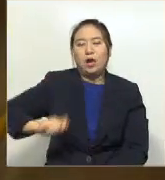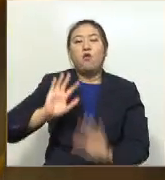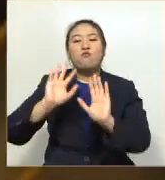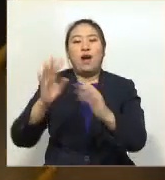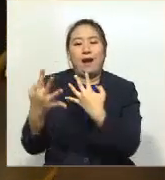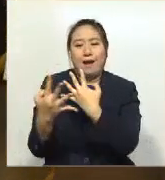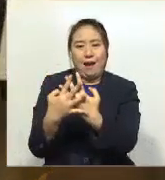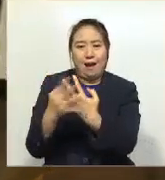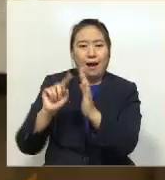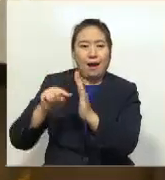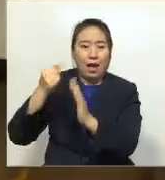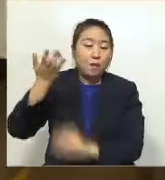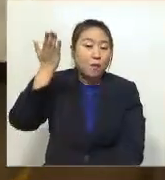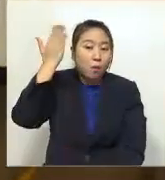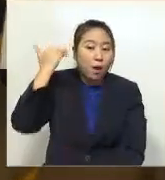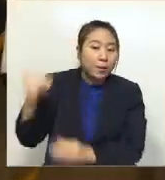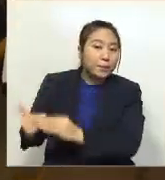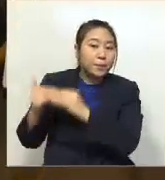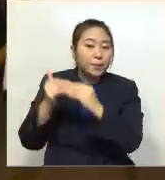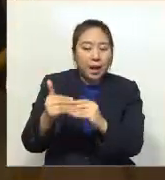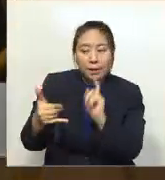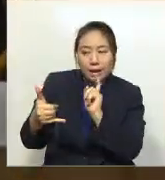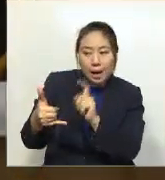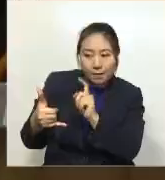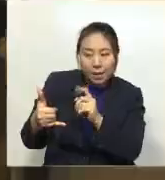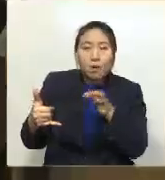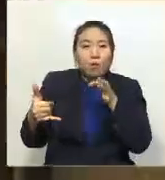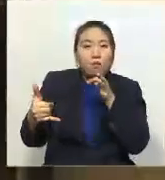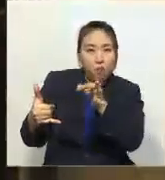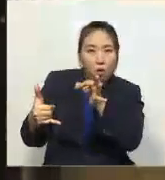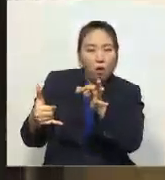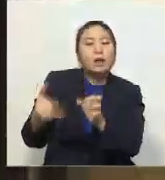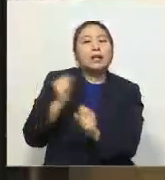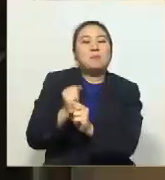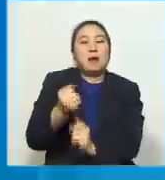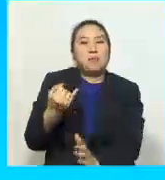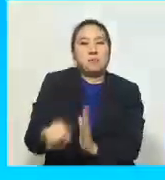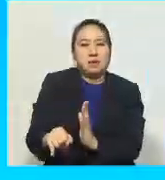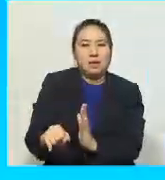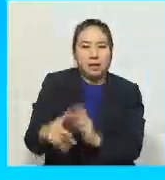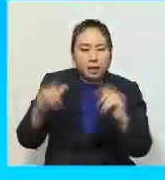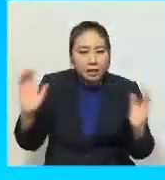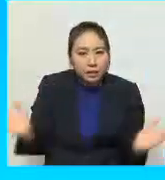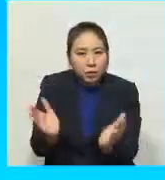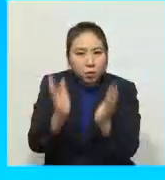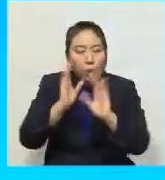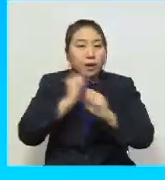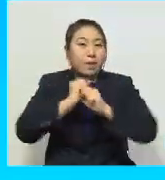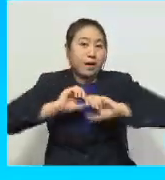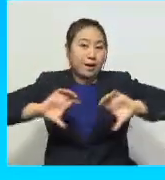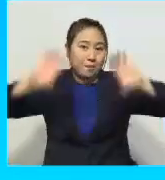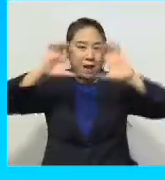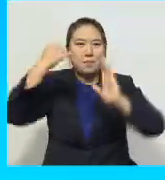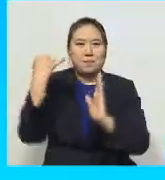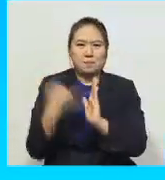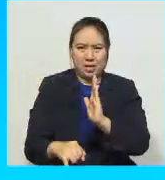แรกค่ะหลังจากวานนี้นำตัวมาสอบปากคำพร้อมแจ้งความดำเนินคดีปฏิบัติหน้าที่โดยมิชอบและสนับสนุนเจ้าหน้าที่รัฐกระทำความ